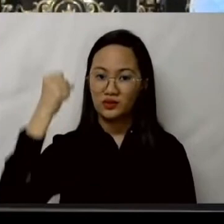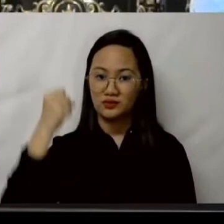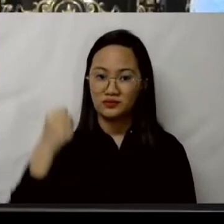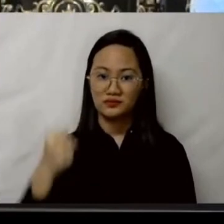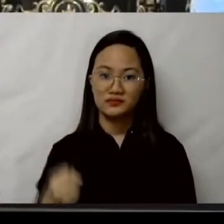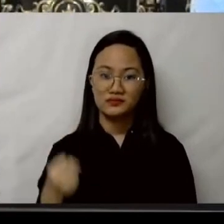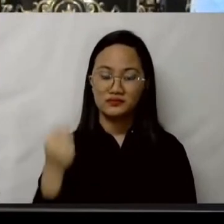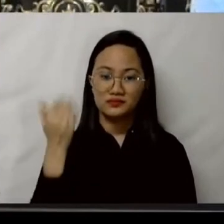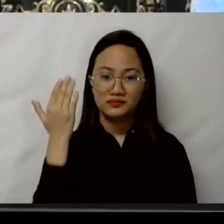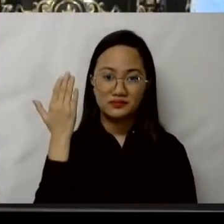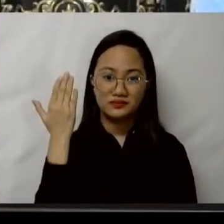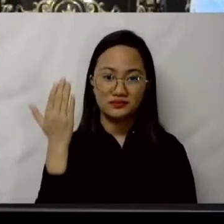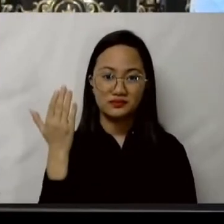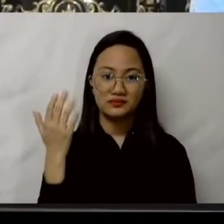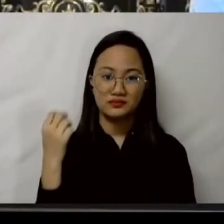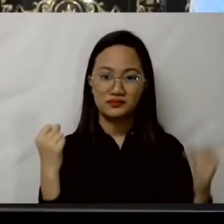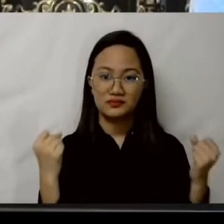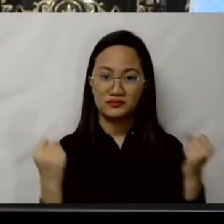sinibig,